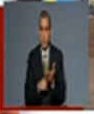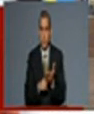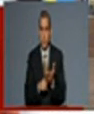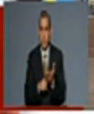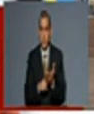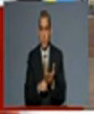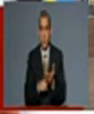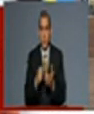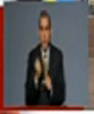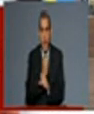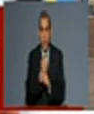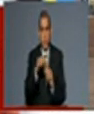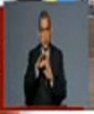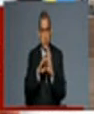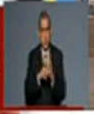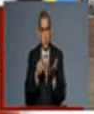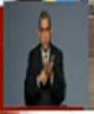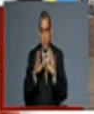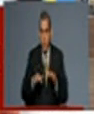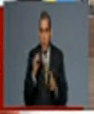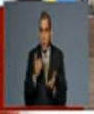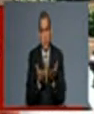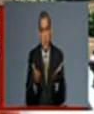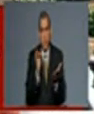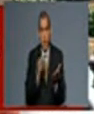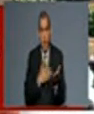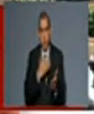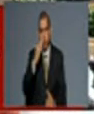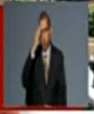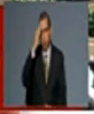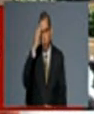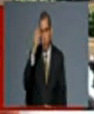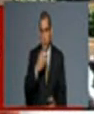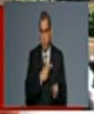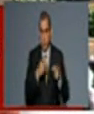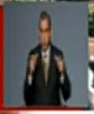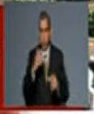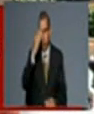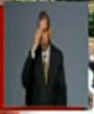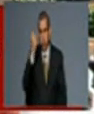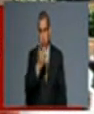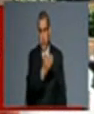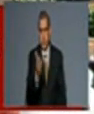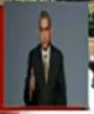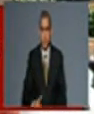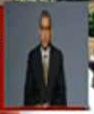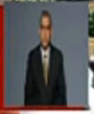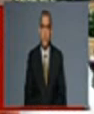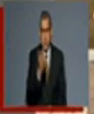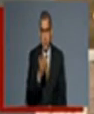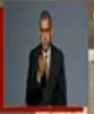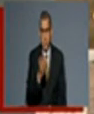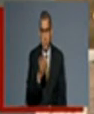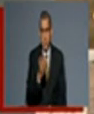تهويد فلسطين بأكملها. شارل ميشيل كان موفقا رئيس المجلس الأوروبي، كلمة الملك عبد الله، كل الذين